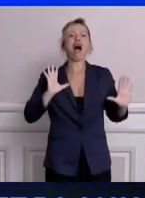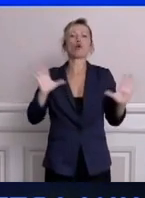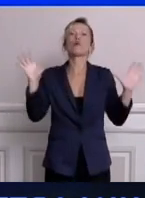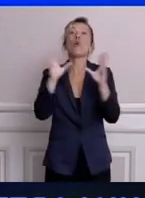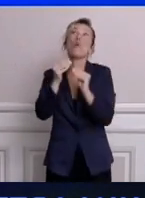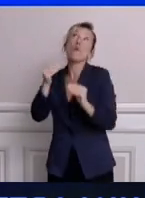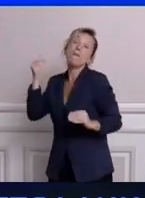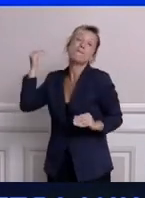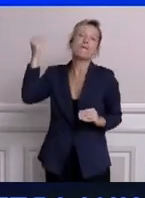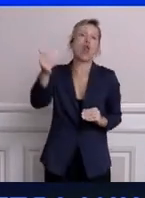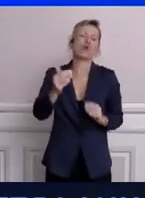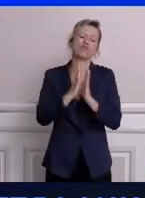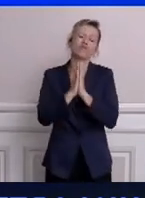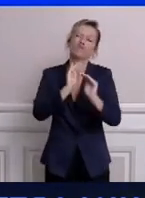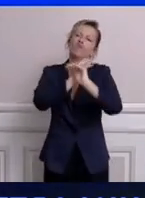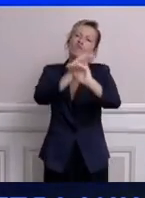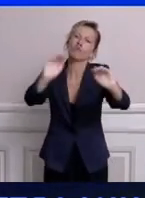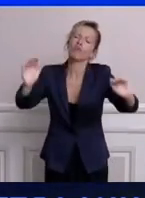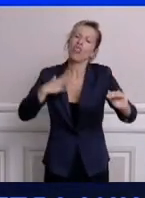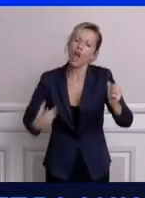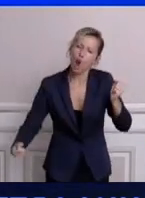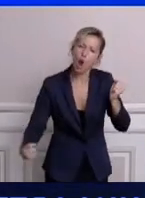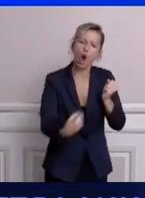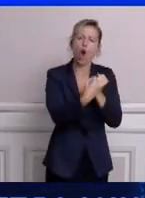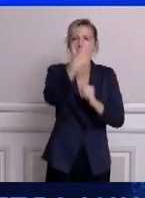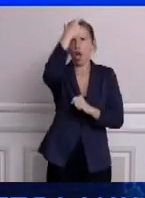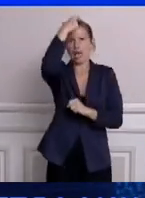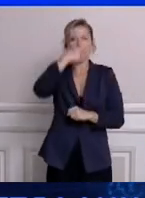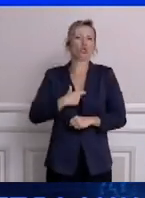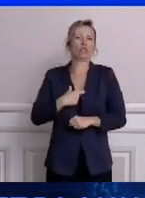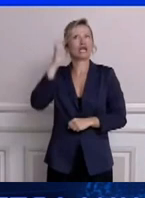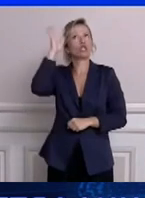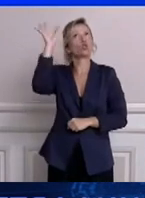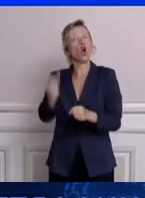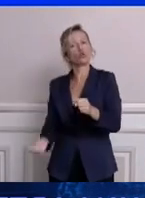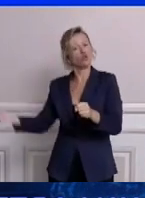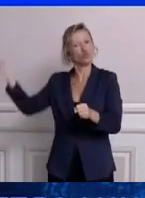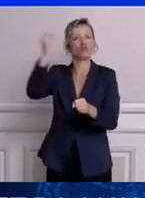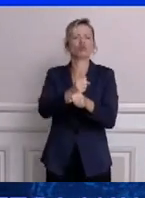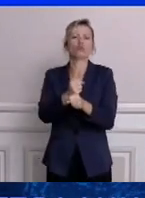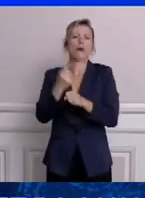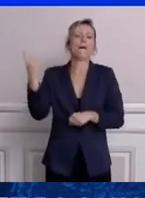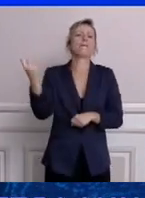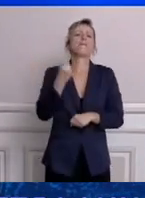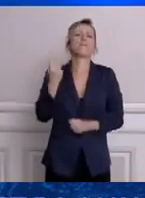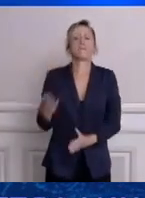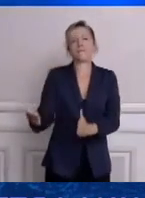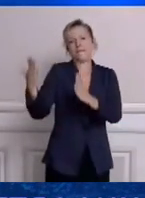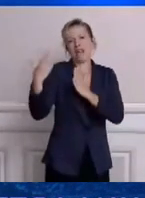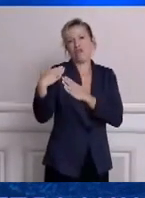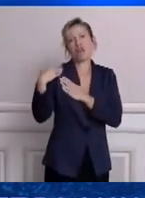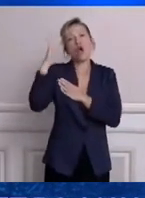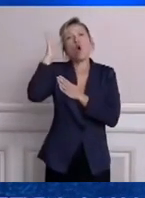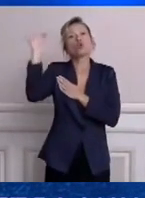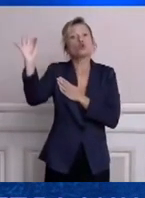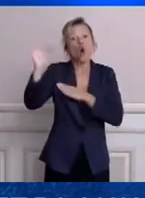Και ζητώ από όλους να προχωρήσουμε μαζί. Να μου δώσετε την ευκαιρία να βρίσκομαι στην πρώτη γραμμή της προσπάθειας για την ανάπτυξη